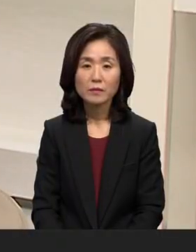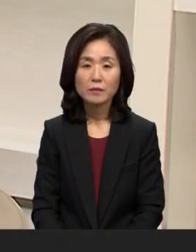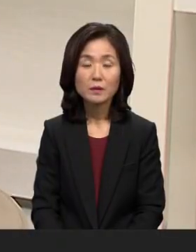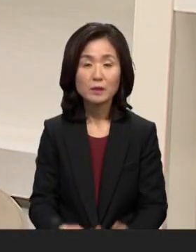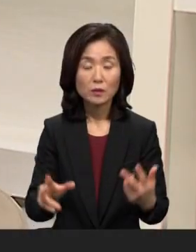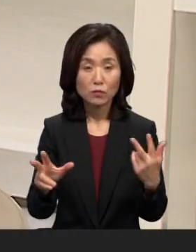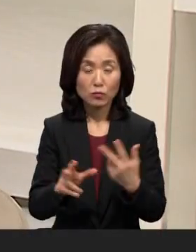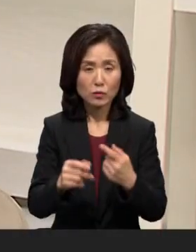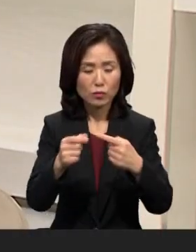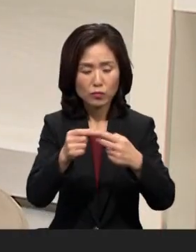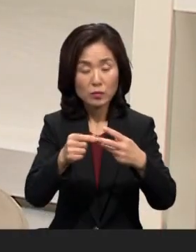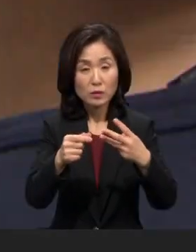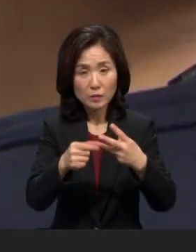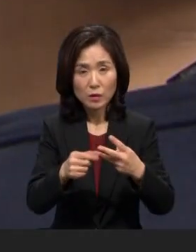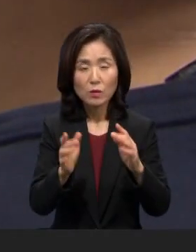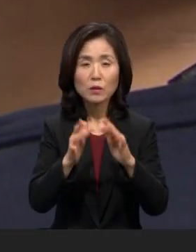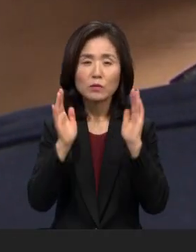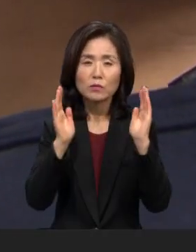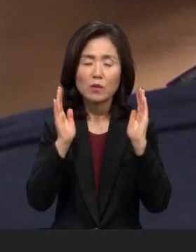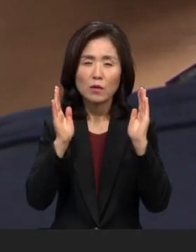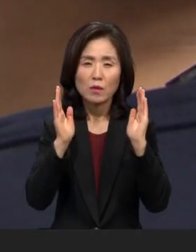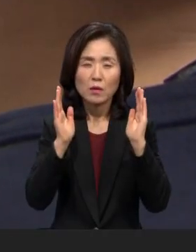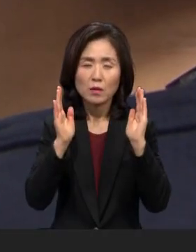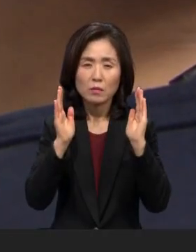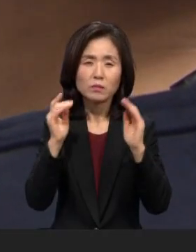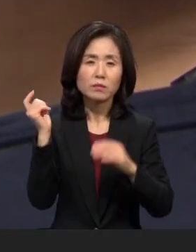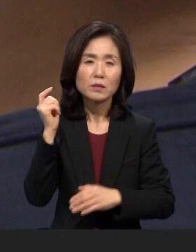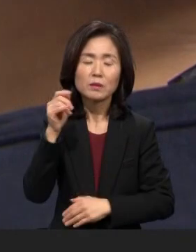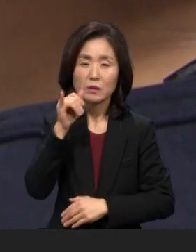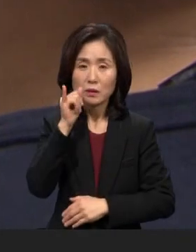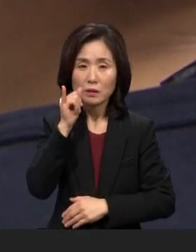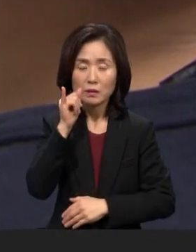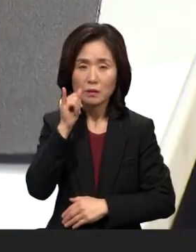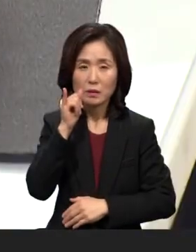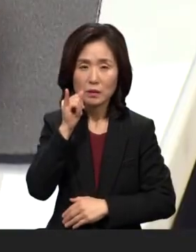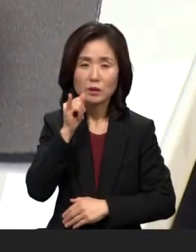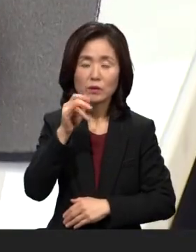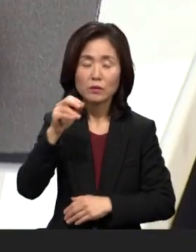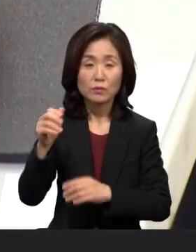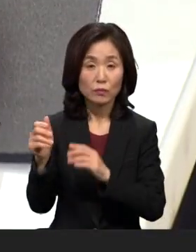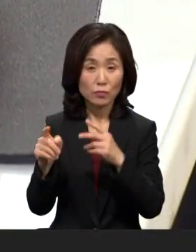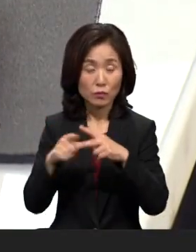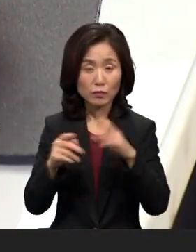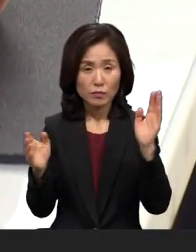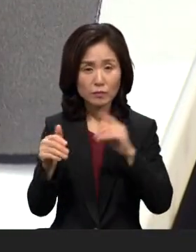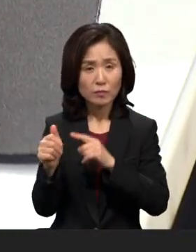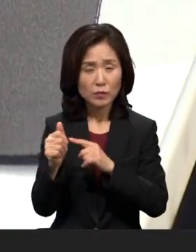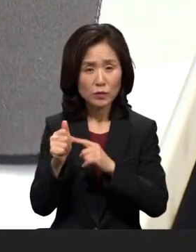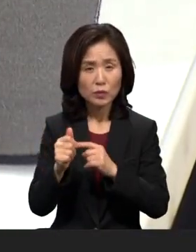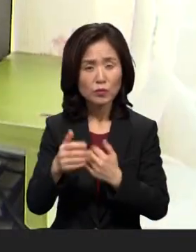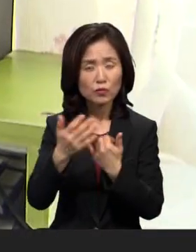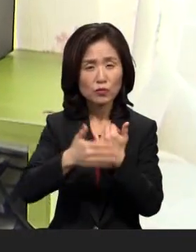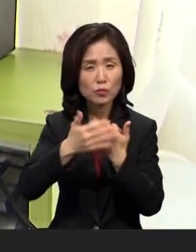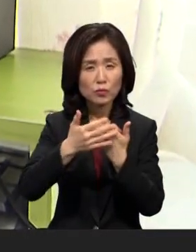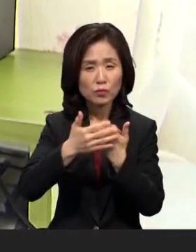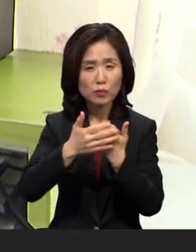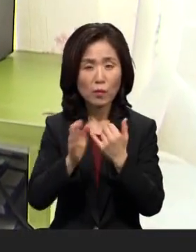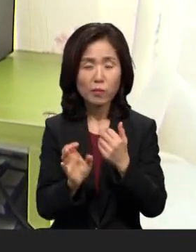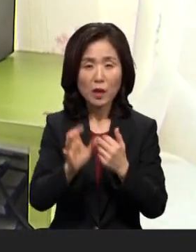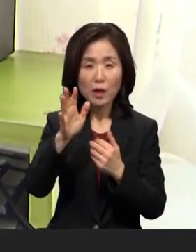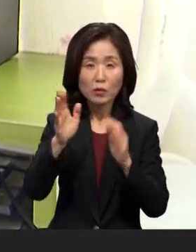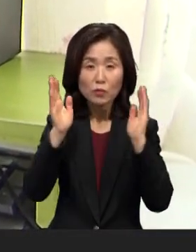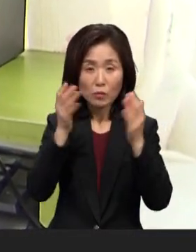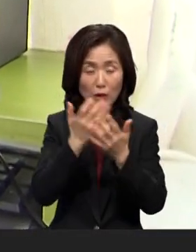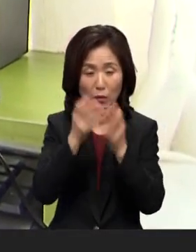일주일에 3번은 원격 수업을 듣는 초등학생 유니 유튜브에 올라온 수업자료를 보다가도 자꾸만 흥미